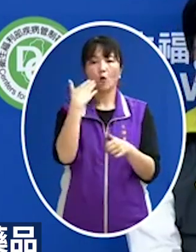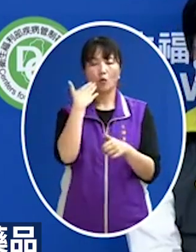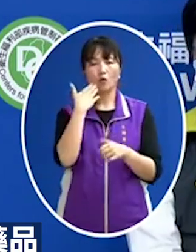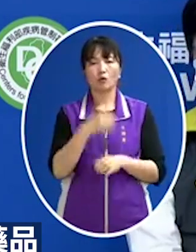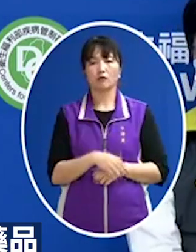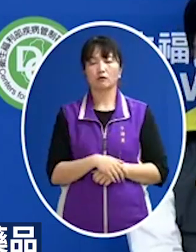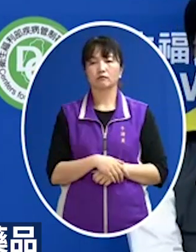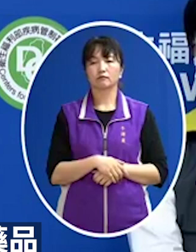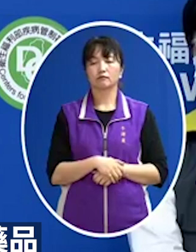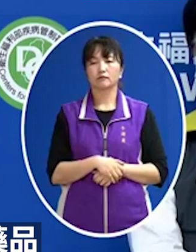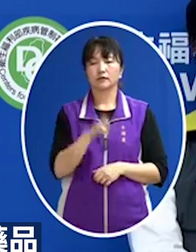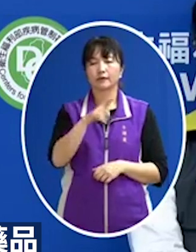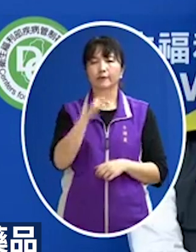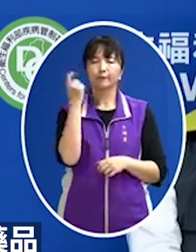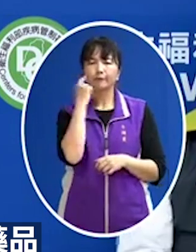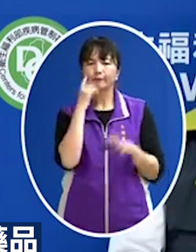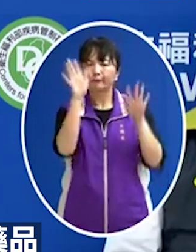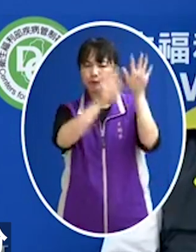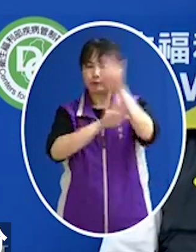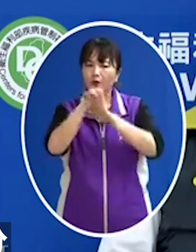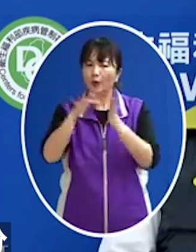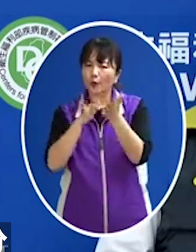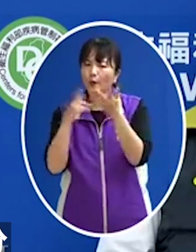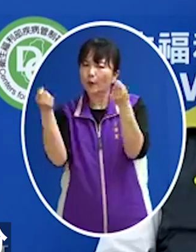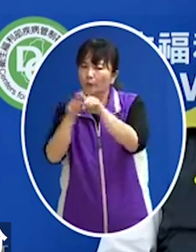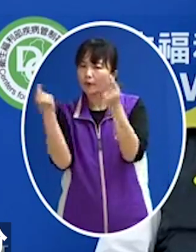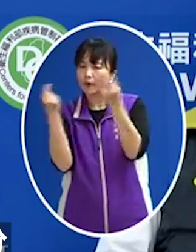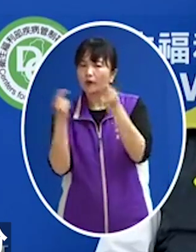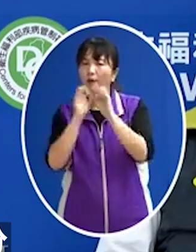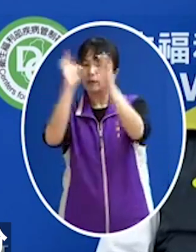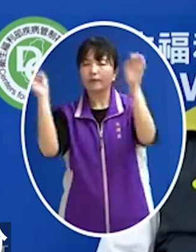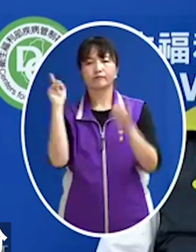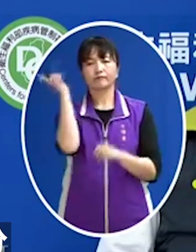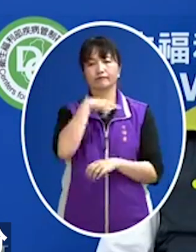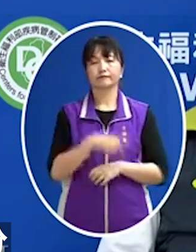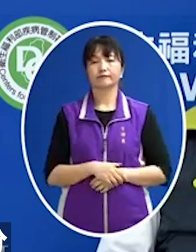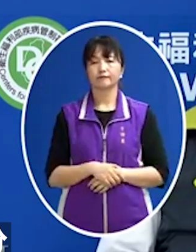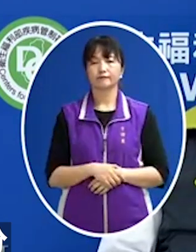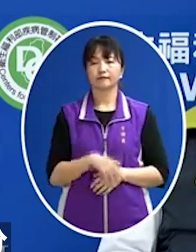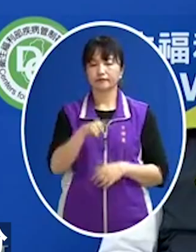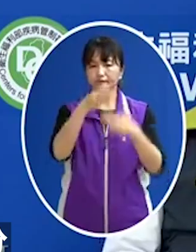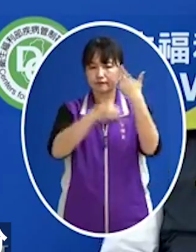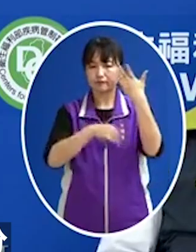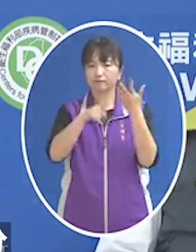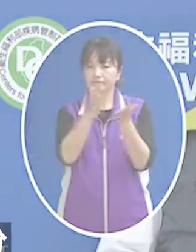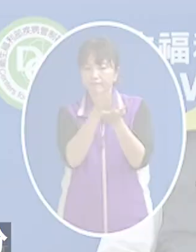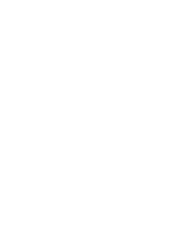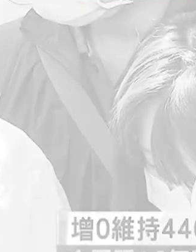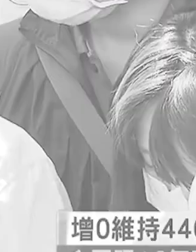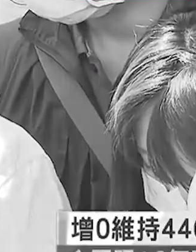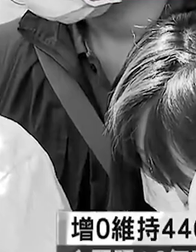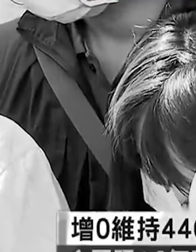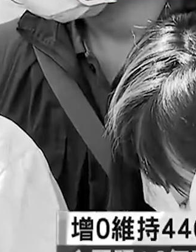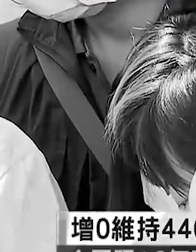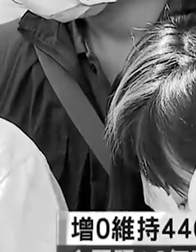哈也不能去影射它是一个药品而做相关的一个宣传。好，所以是根据这样子的去做处分的。 先